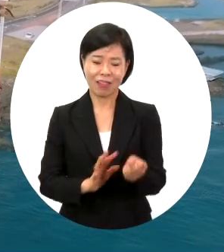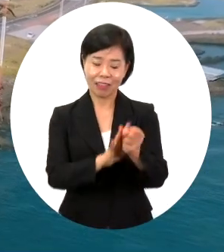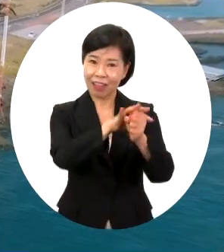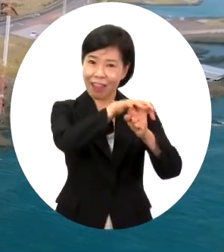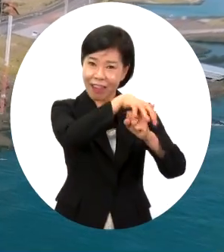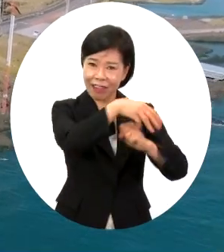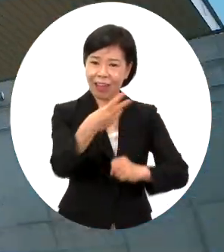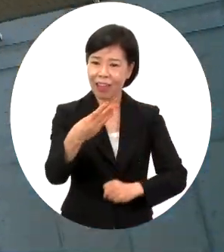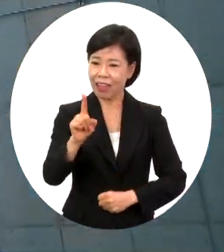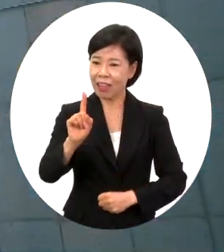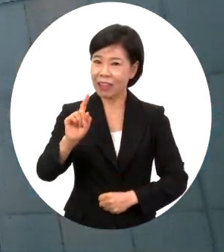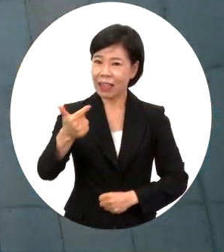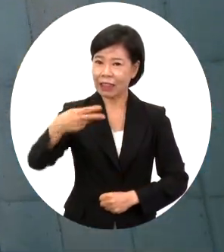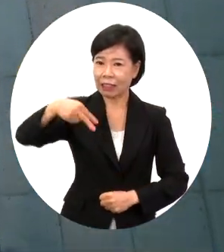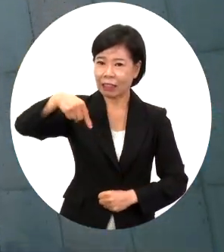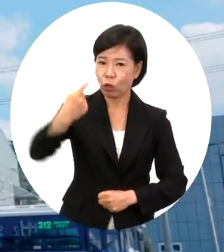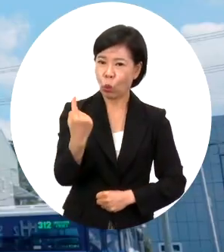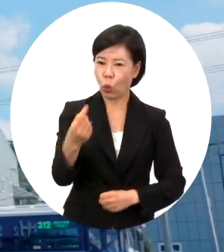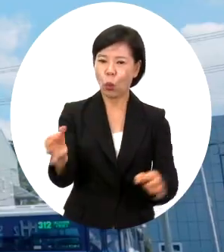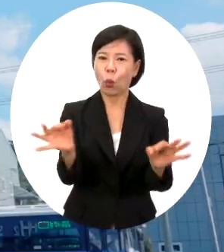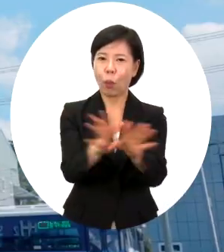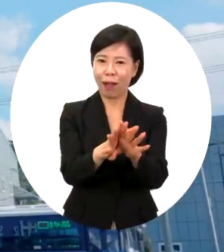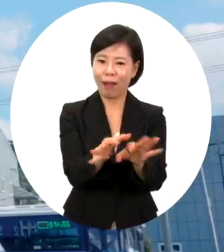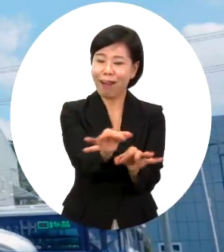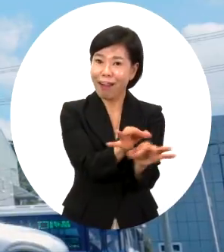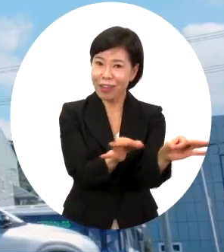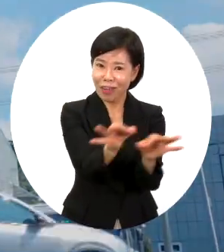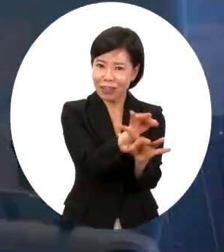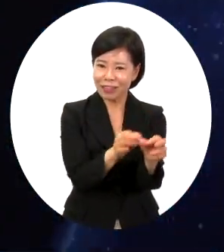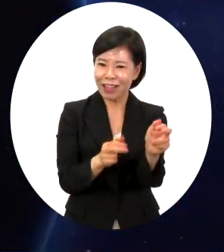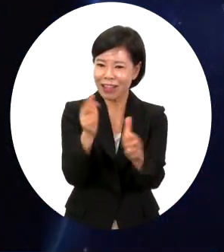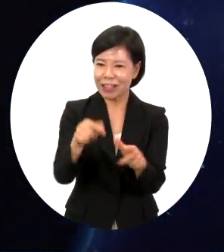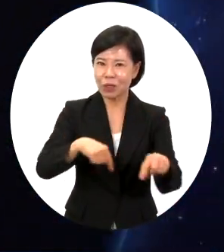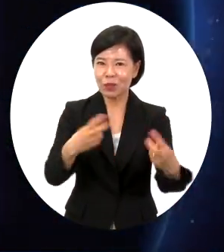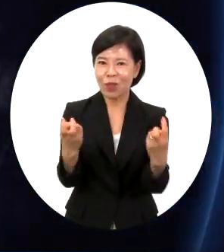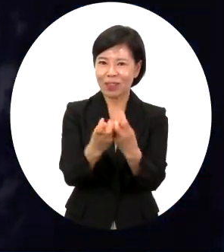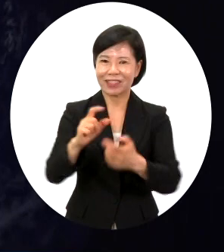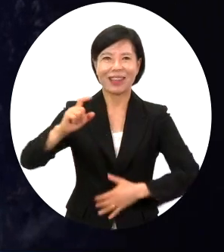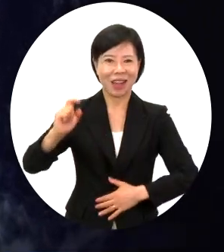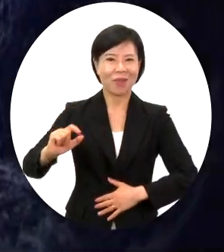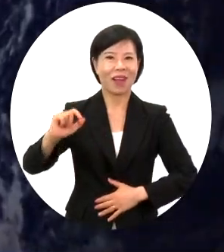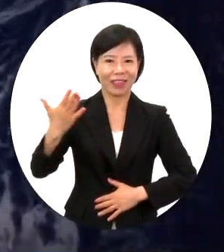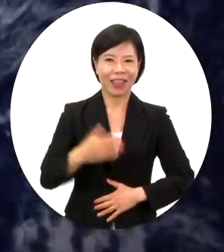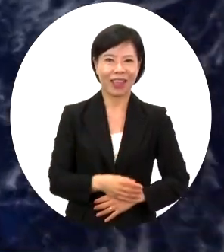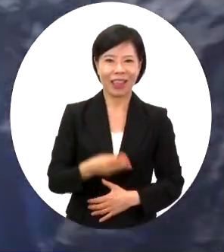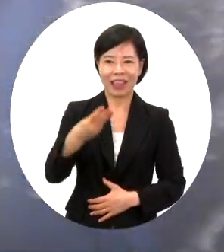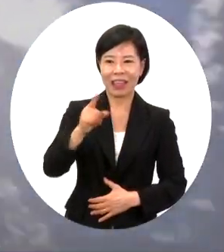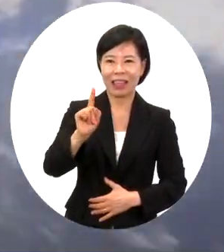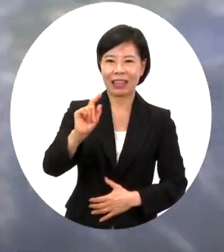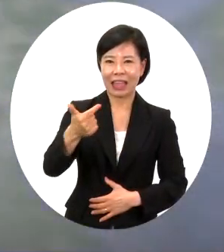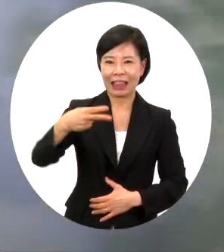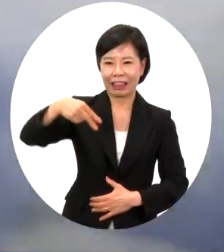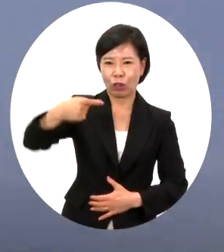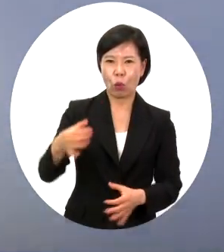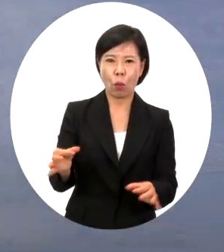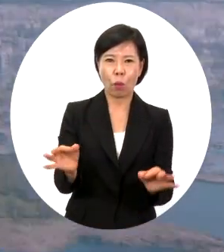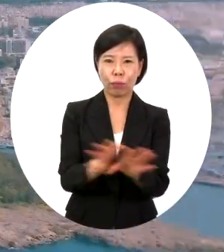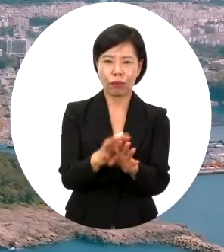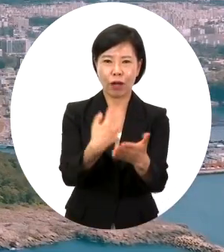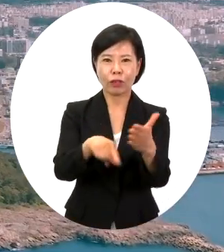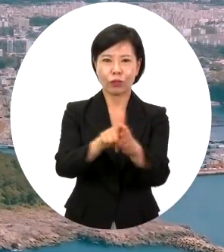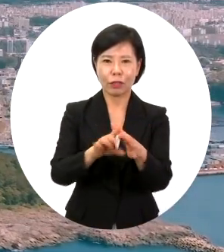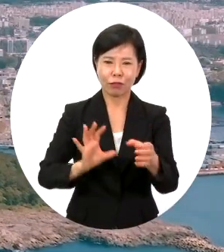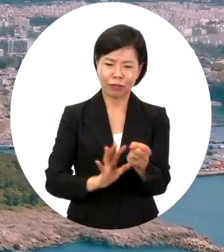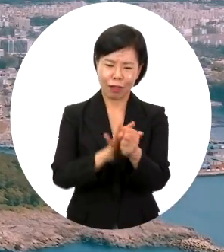전 세계적으로 탄소 중립 실현에 초점을 맞춘 경제, 산업 정책이 강화되고 무탄소 에너지로의 전환을 위한